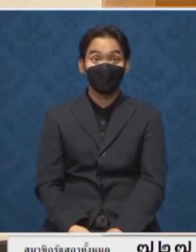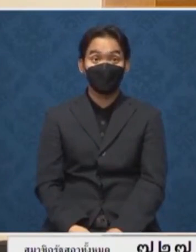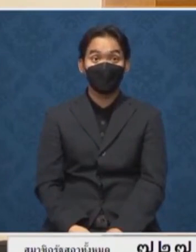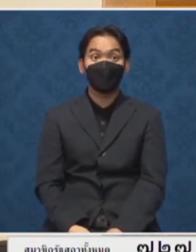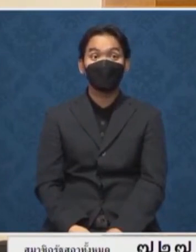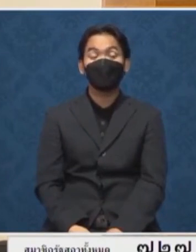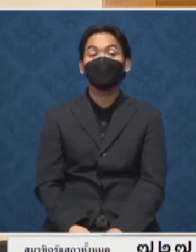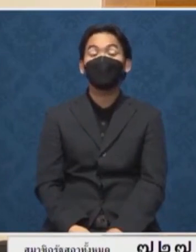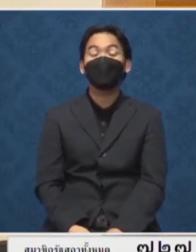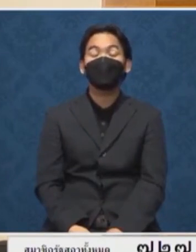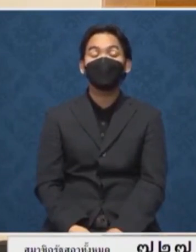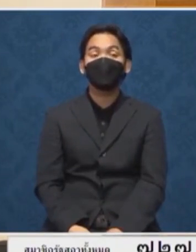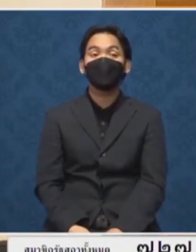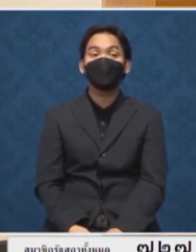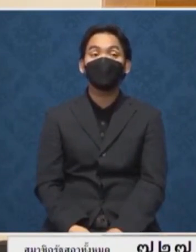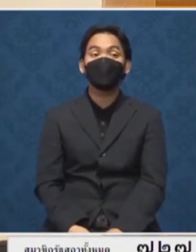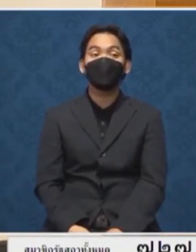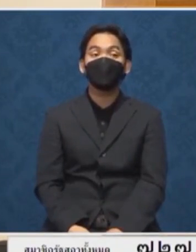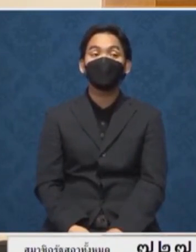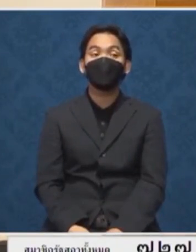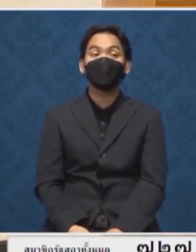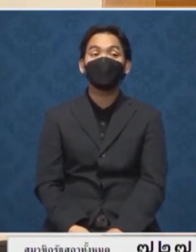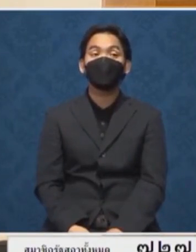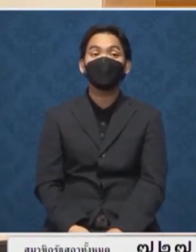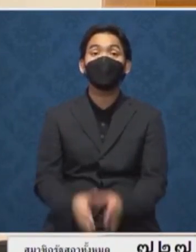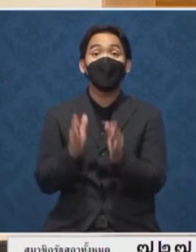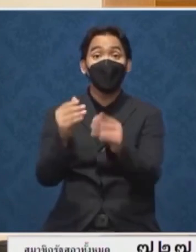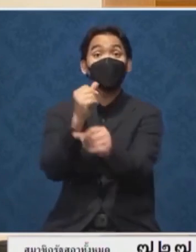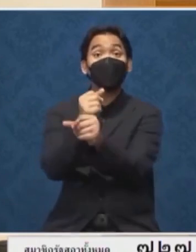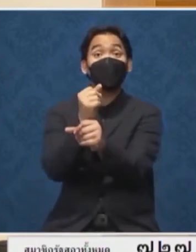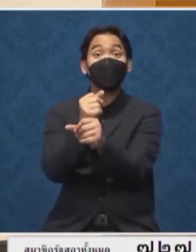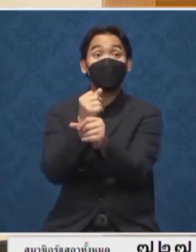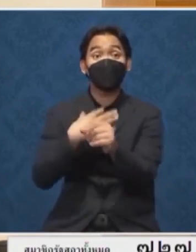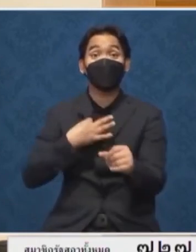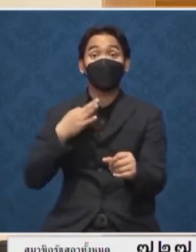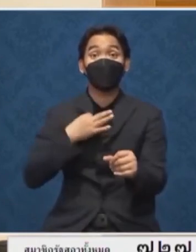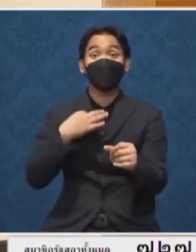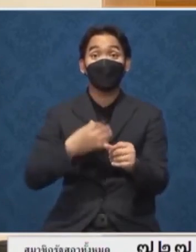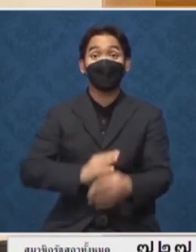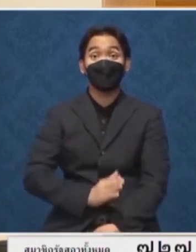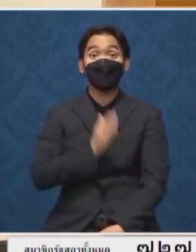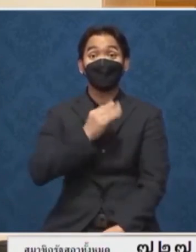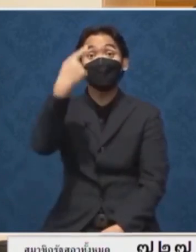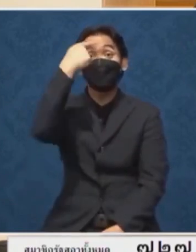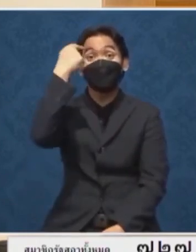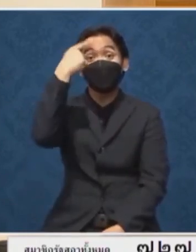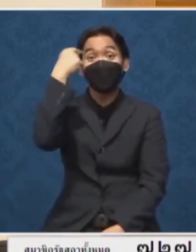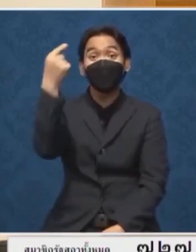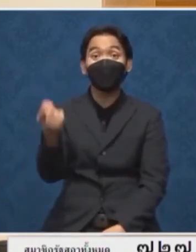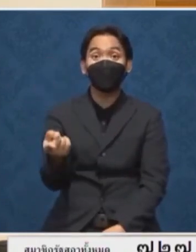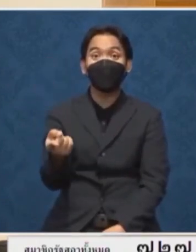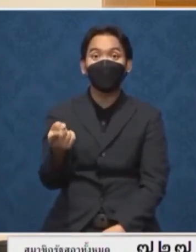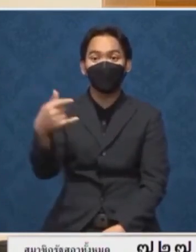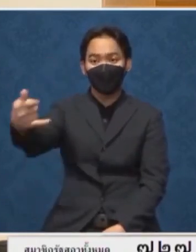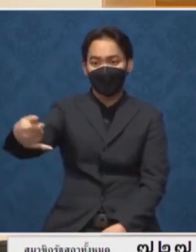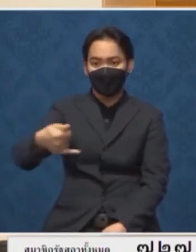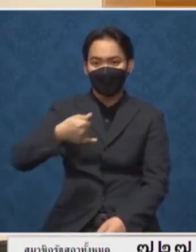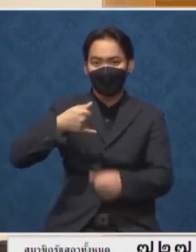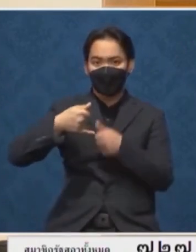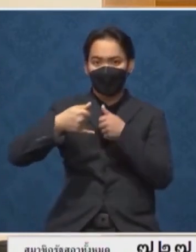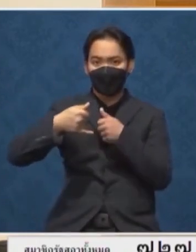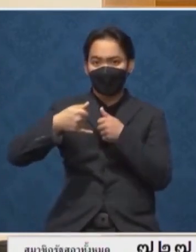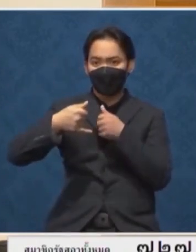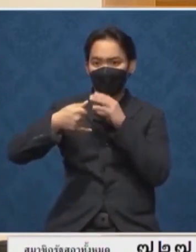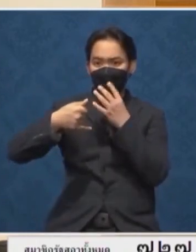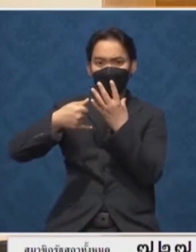ทราบจากเจ้าหน้าที่นะครับว่าที่กรรมการเสียงข้างมากนั้น